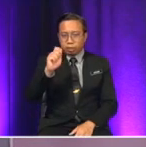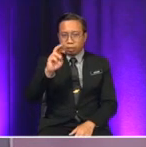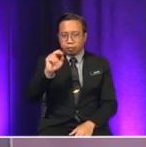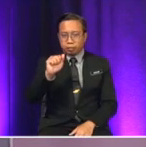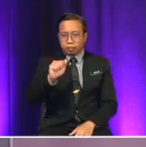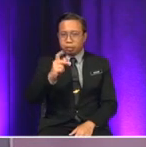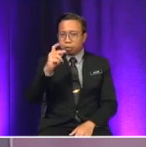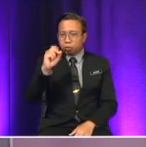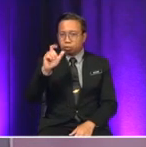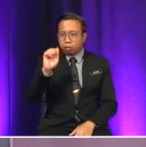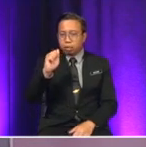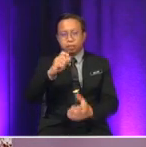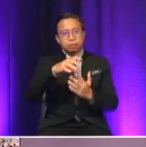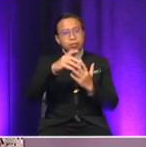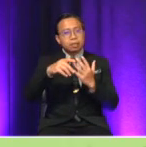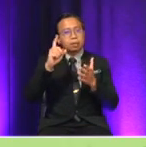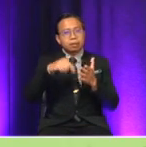Jadi, Alisha pilih apa, Alisha?